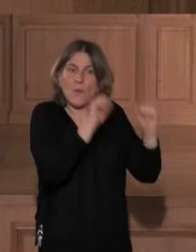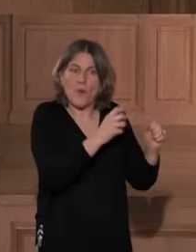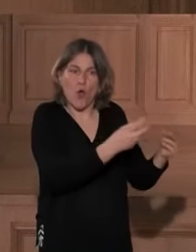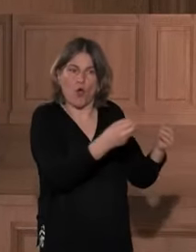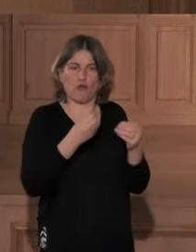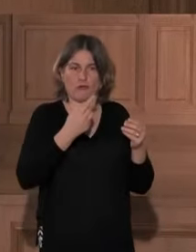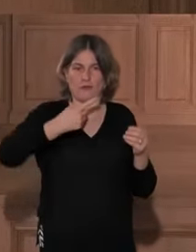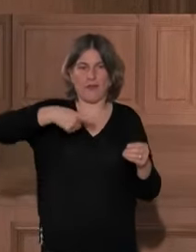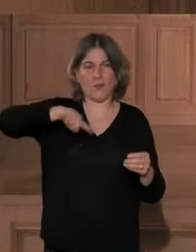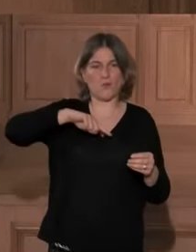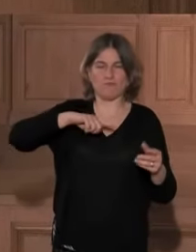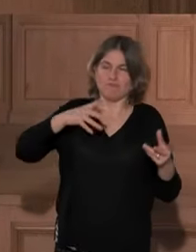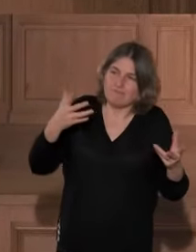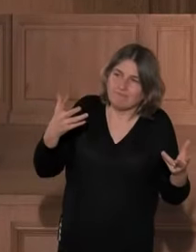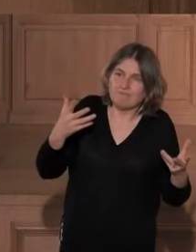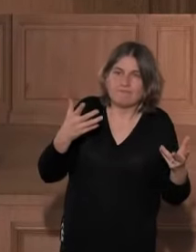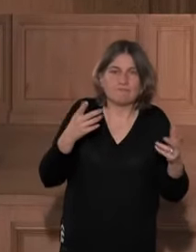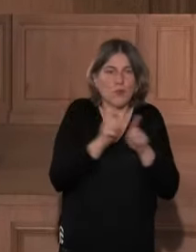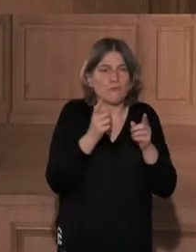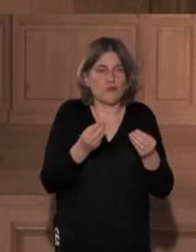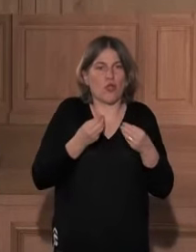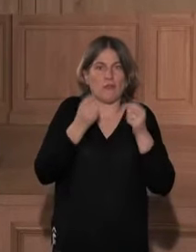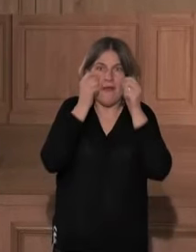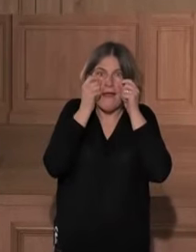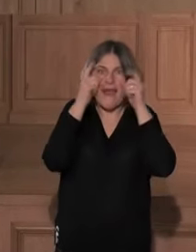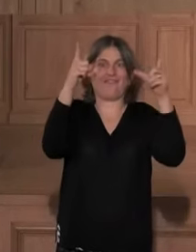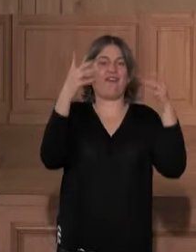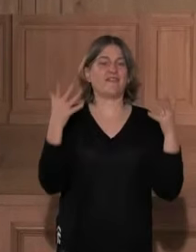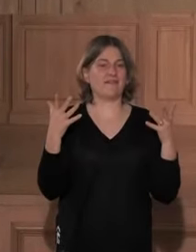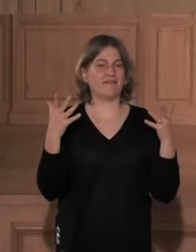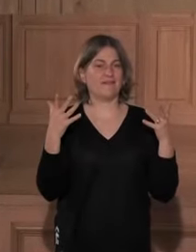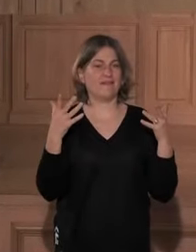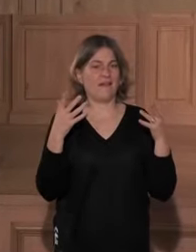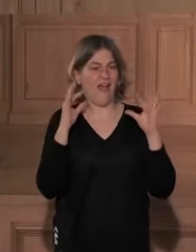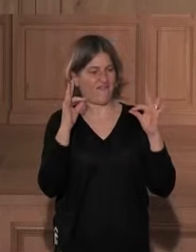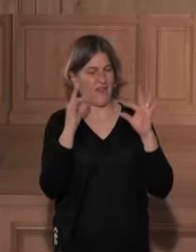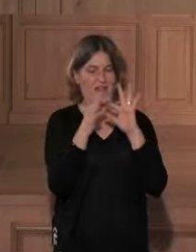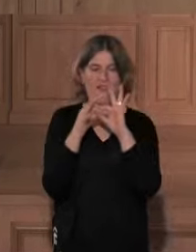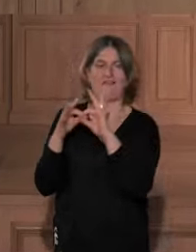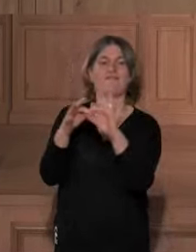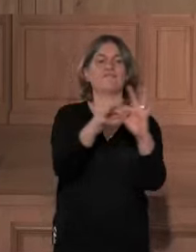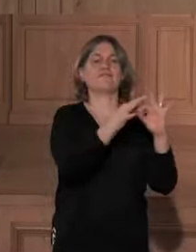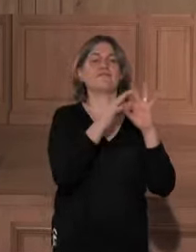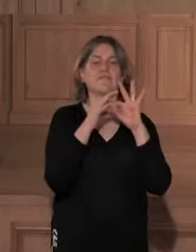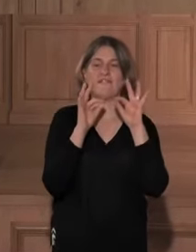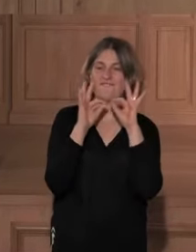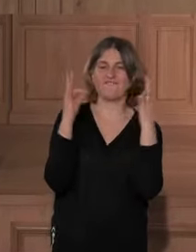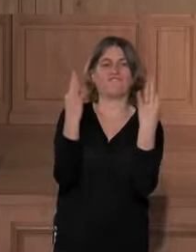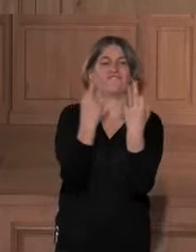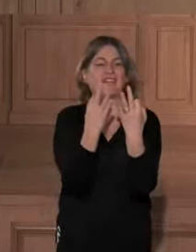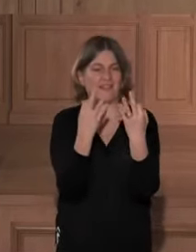des... Ils ont un talent pour éveiller la fraternité, pour susciter, me semble-t-il, la fraternité. Vous nous en parlerez.